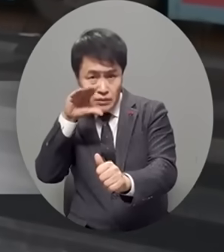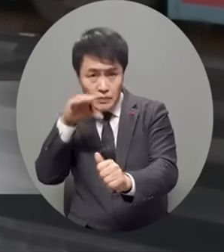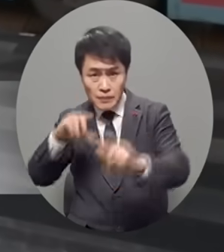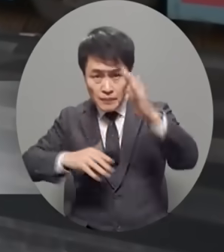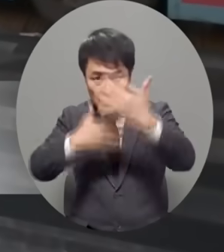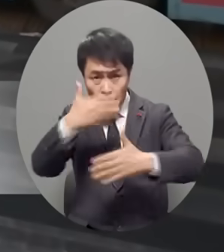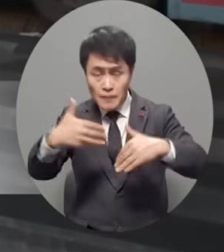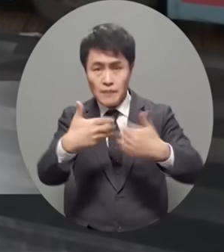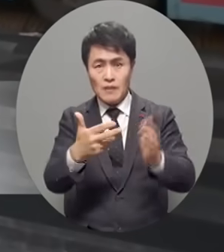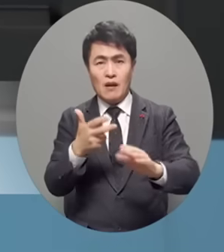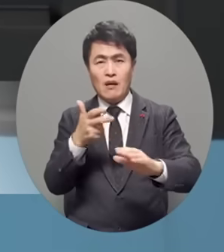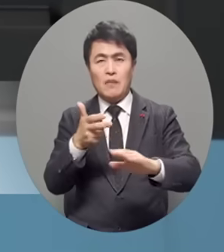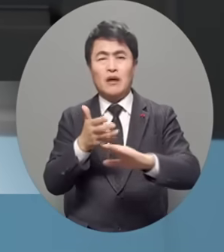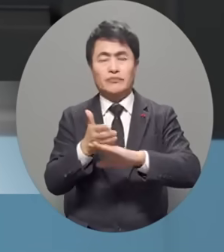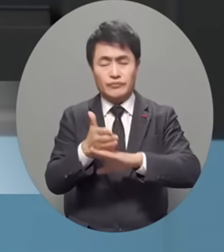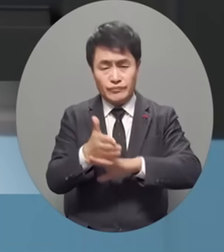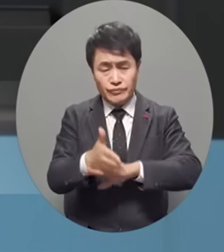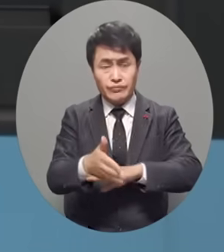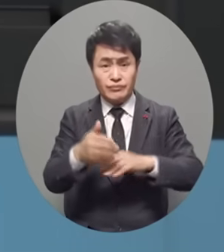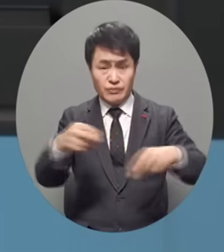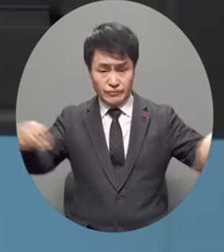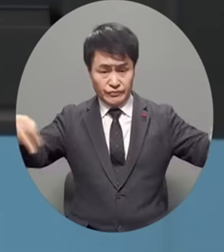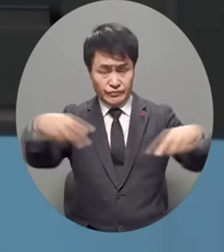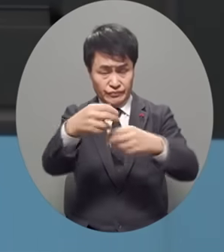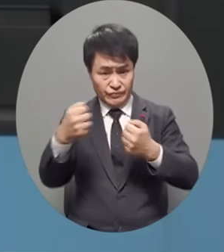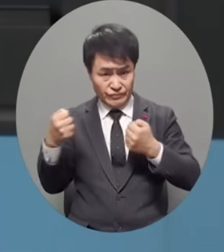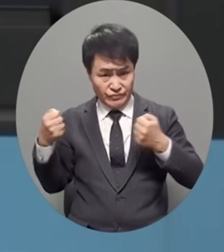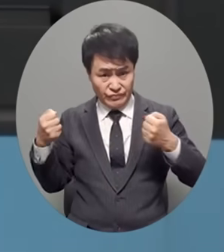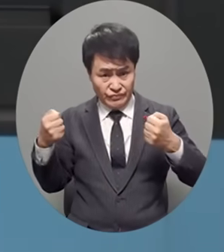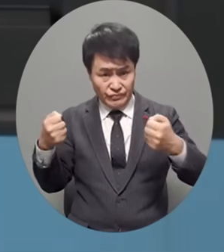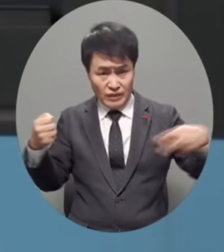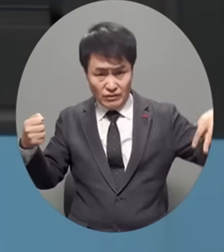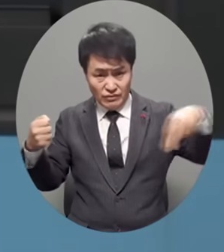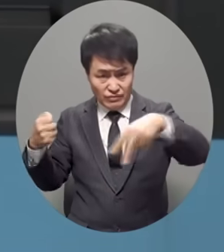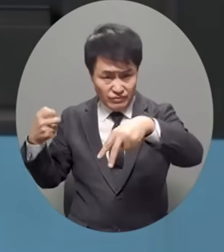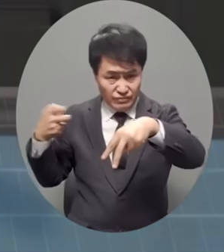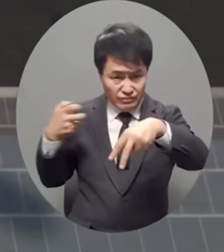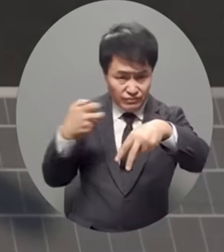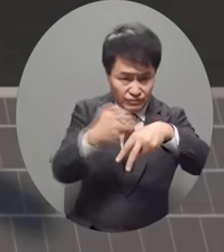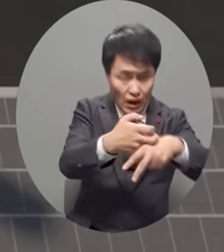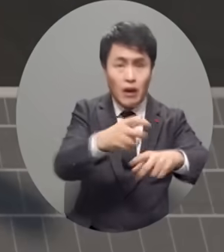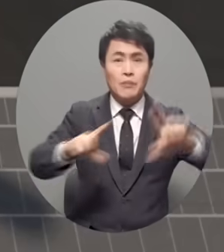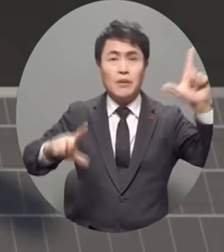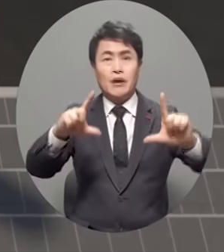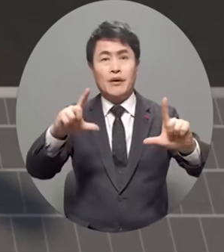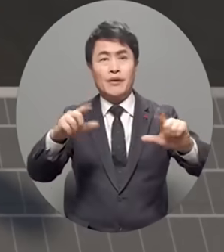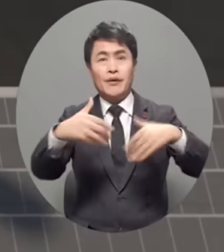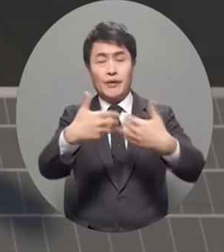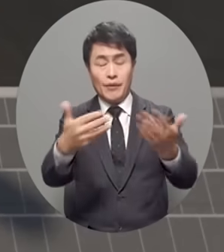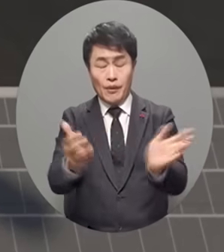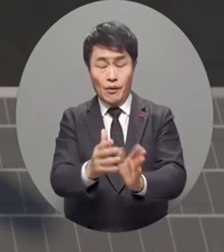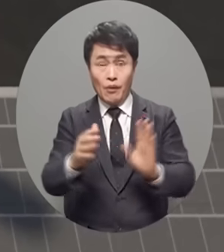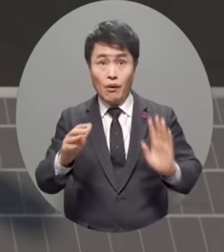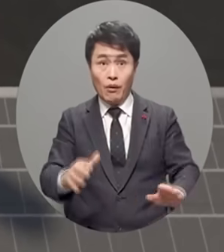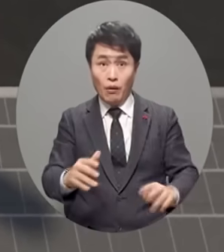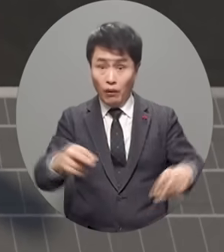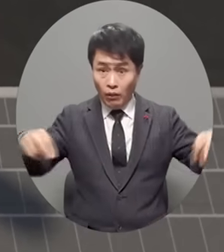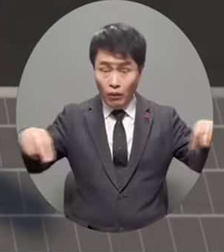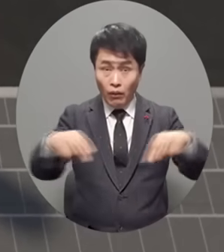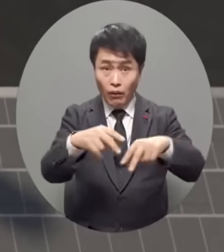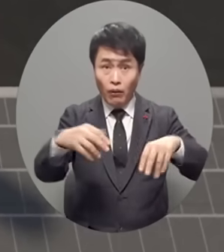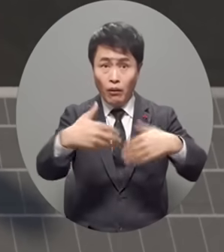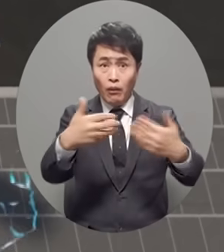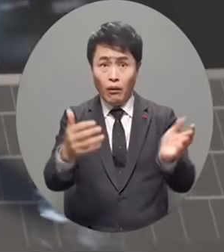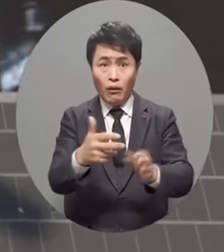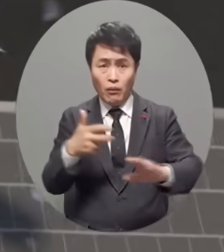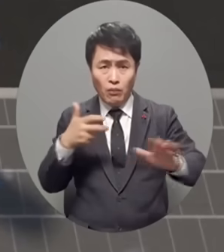버스가 천천히 움직여 보행자들을 덮치는 장면이 담겨 있는 것으로 확인됐습니다. 이미 보행 신호로 바뀌었음에도 버스는